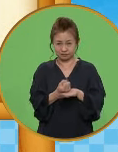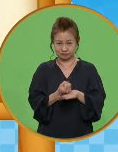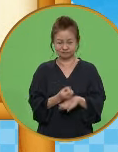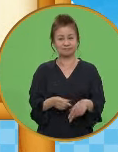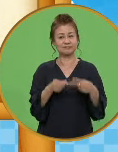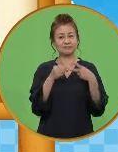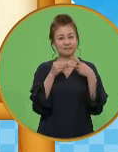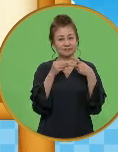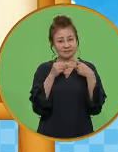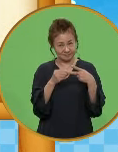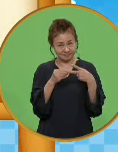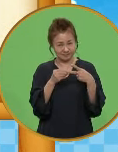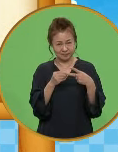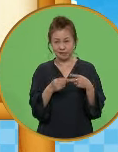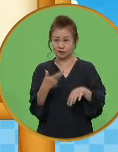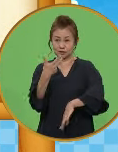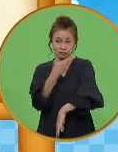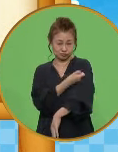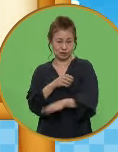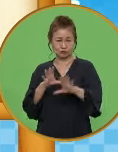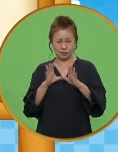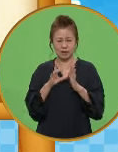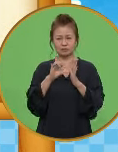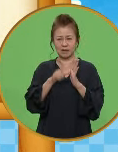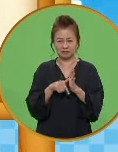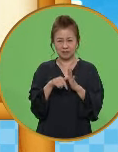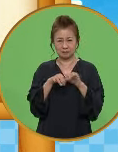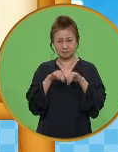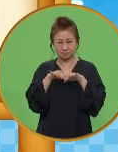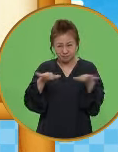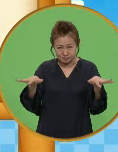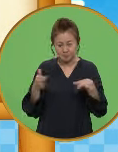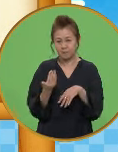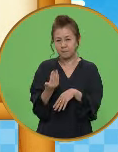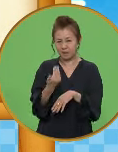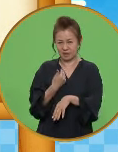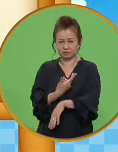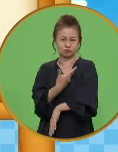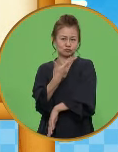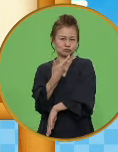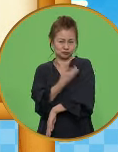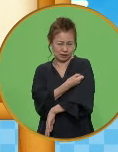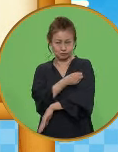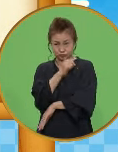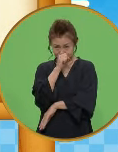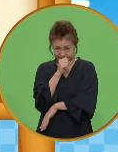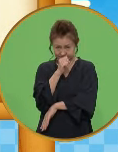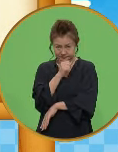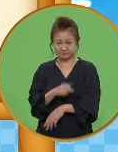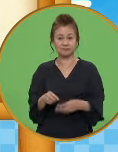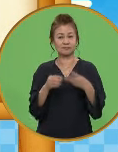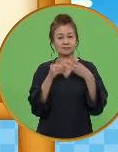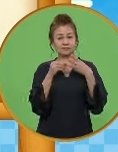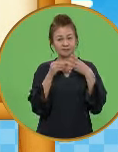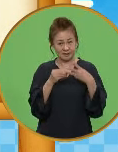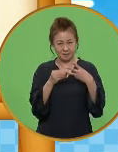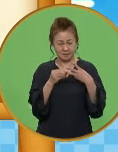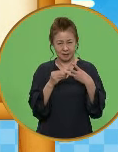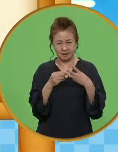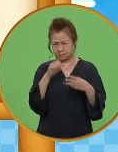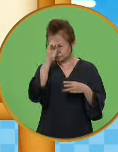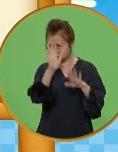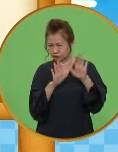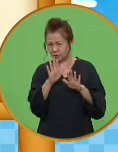づけるのじゃ。二つ、予防接種を受ける場合はインフルエンザが流行する前に受けるのじゃ。3